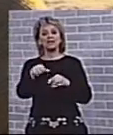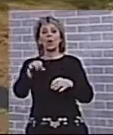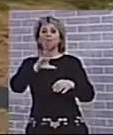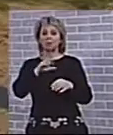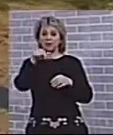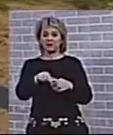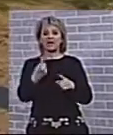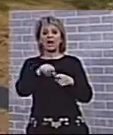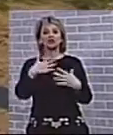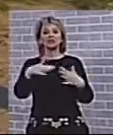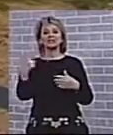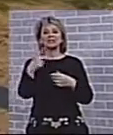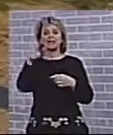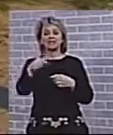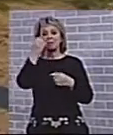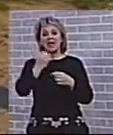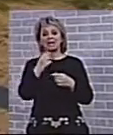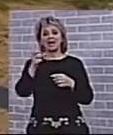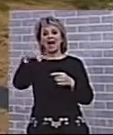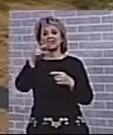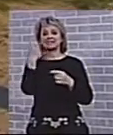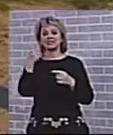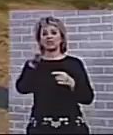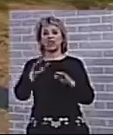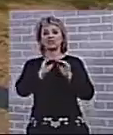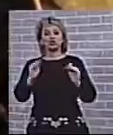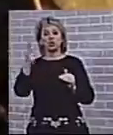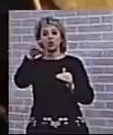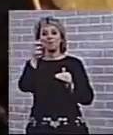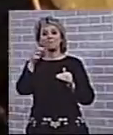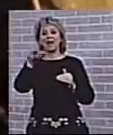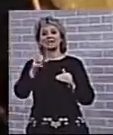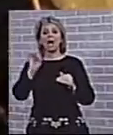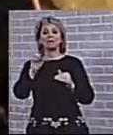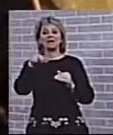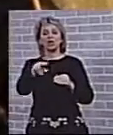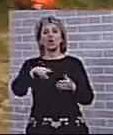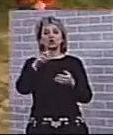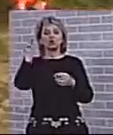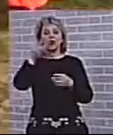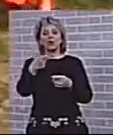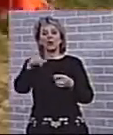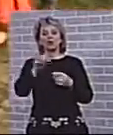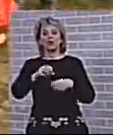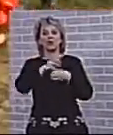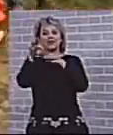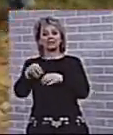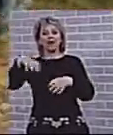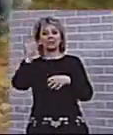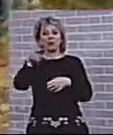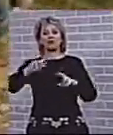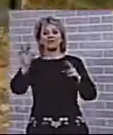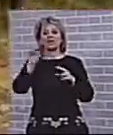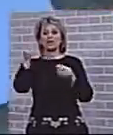побывали. Это уже третья благотворительная акция для детей Донбасса. В апреле школьников из Горловки возили на гандбольный матч